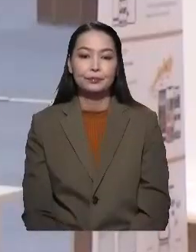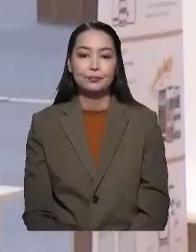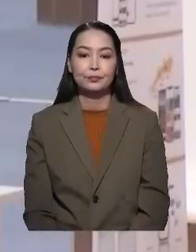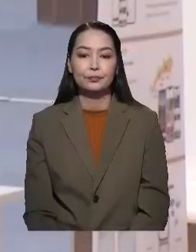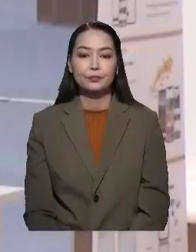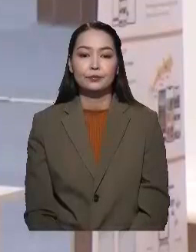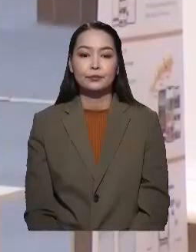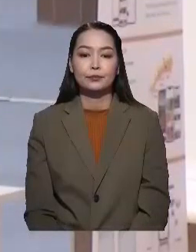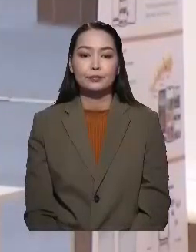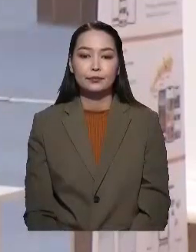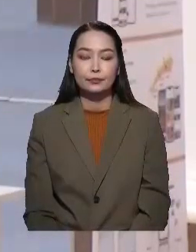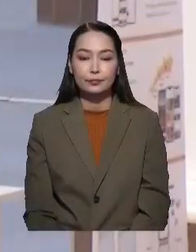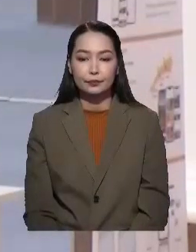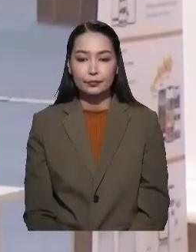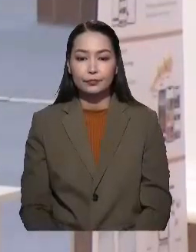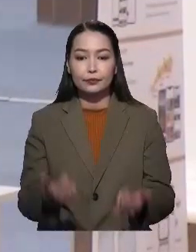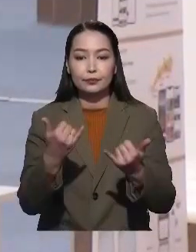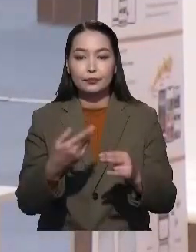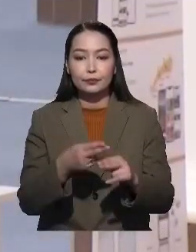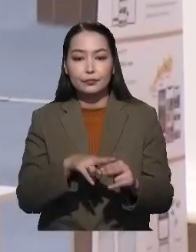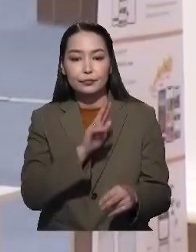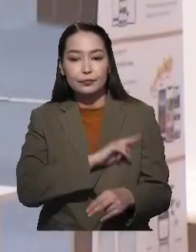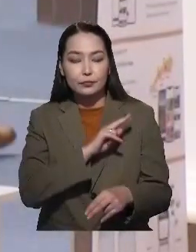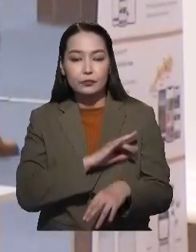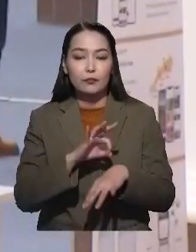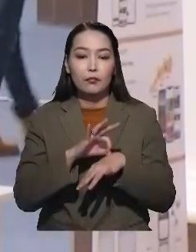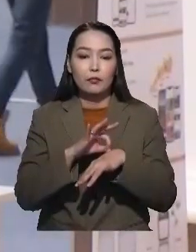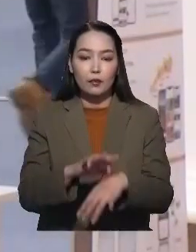Бұл жерде 4 бағытта жұмыс жүргізіледі деп